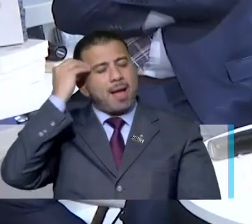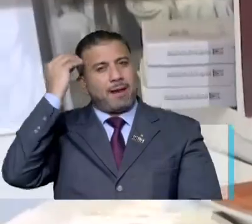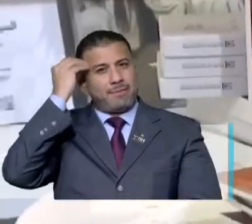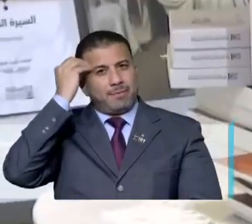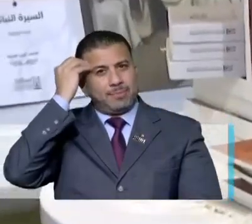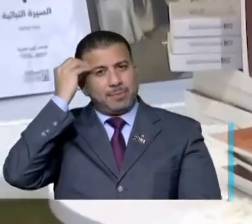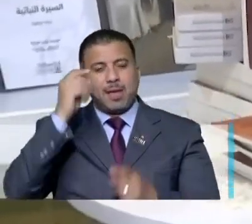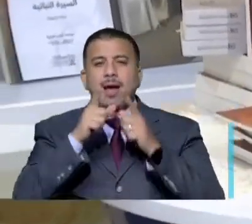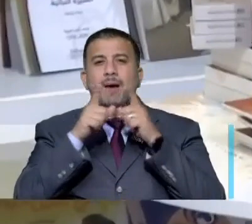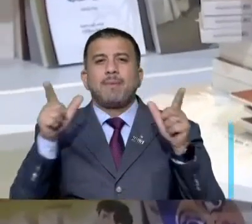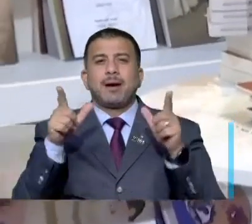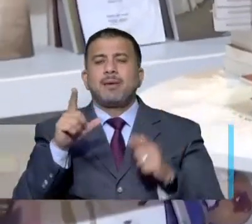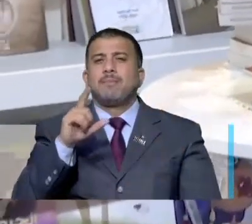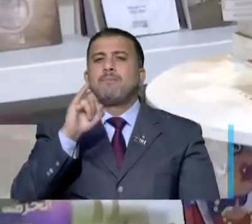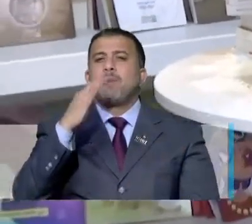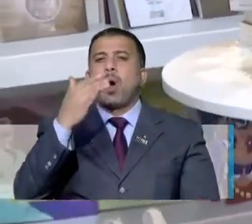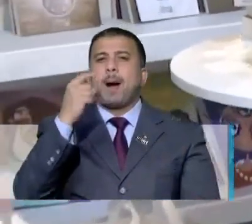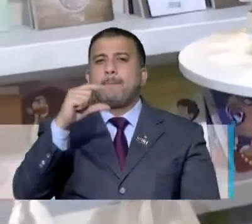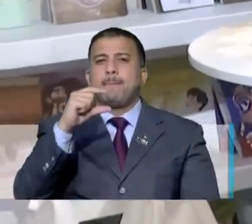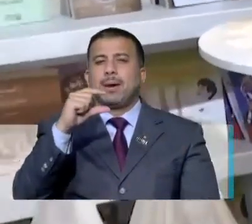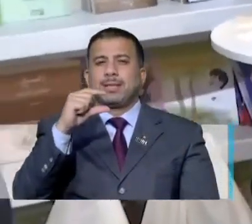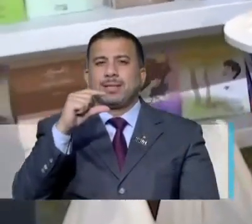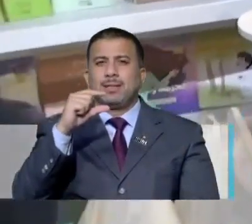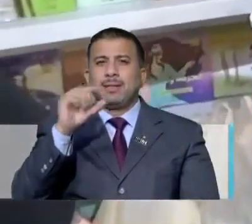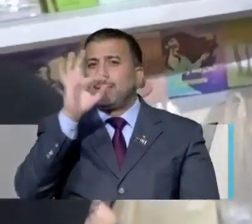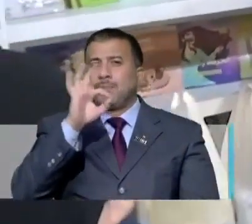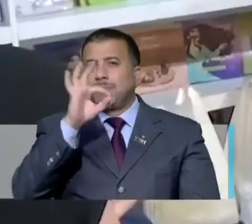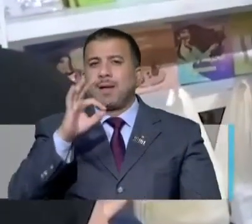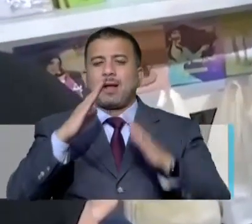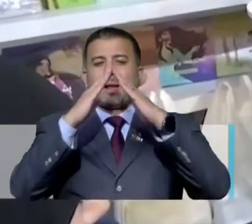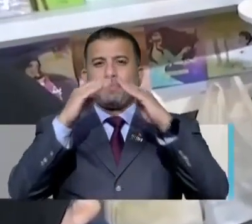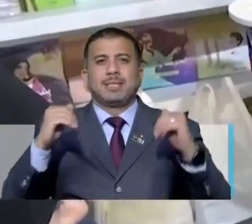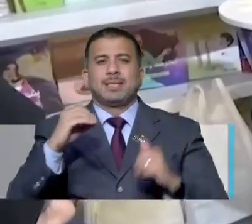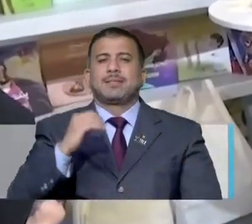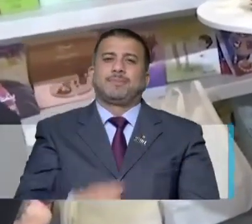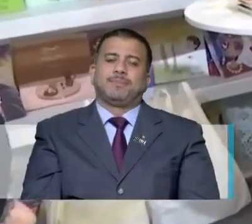لأخبار الدار محمد عبد العظيم، القاهرة.